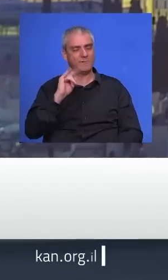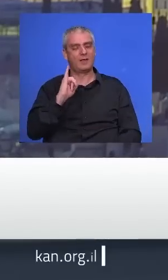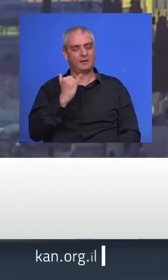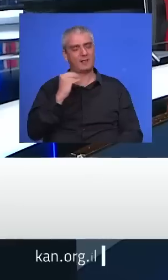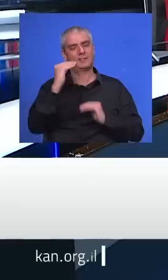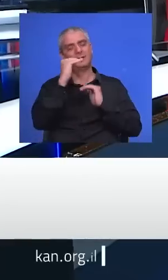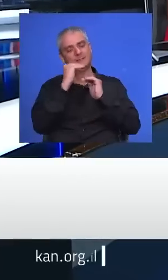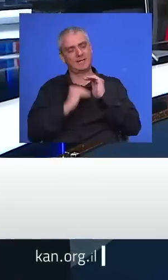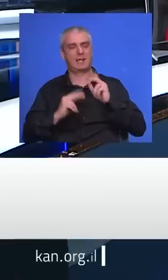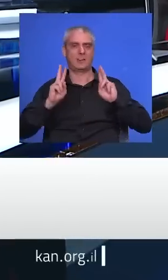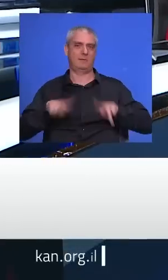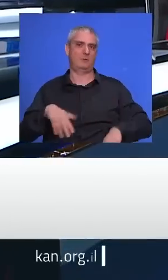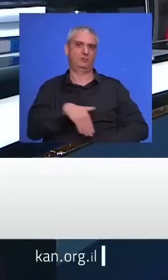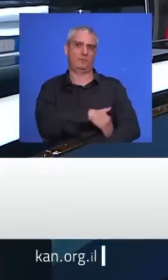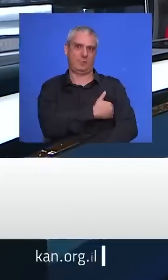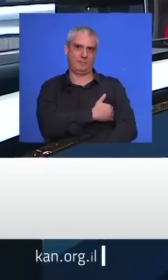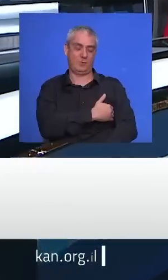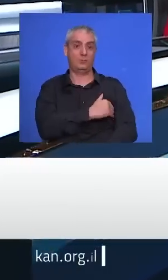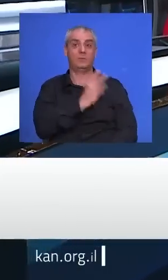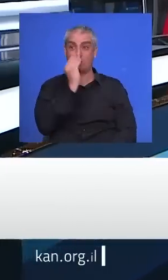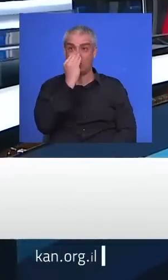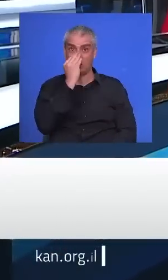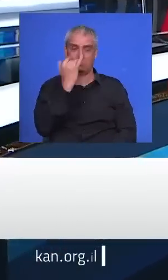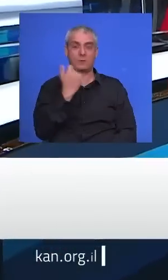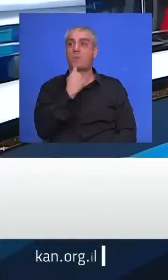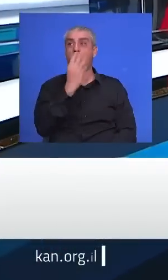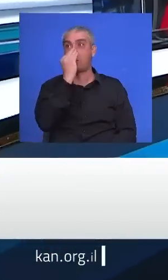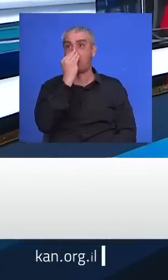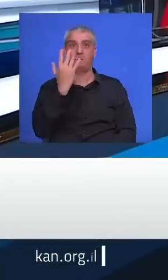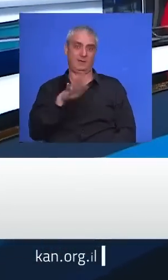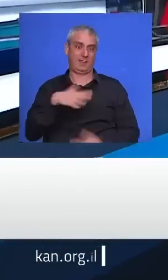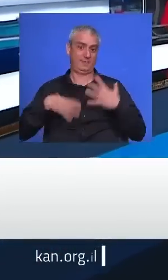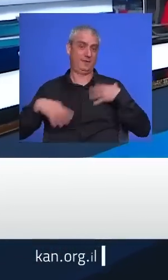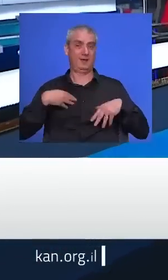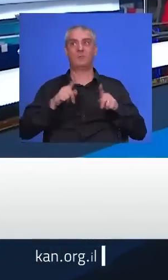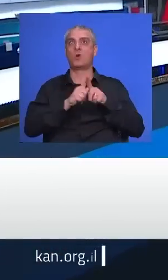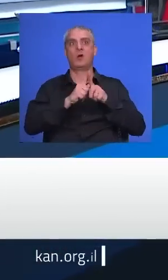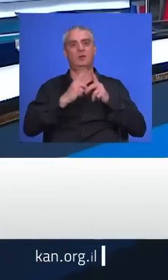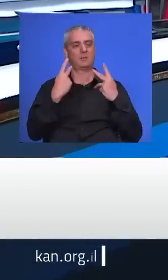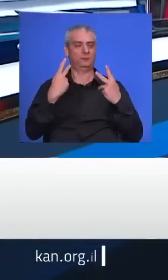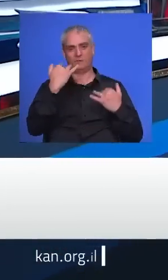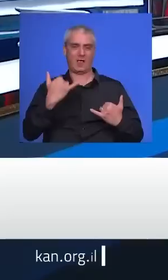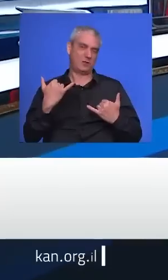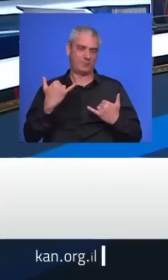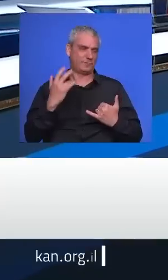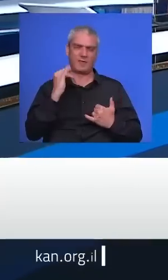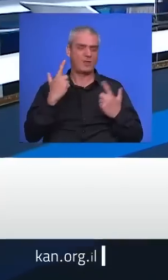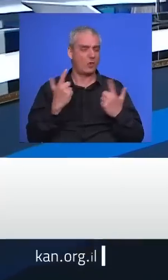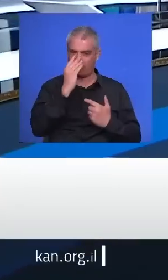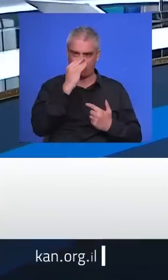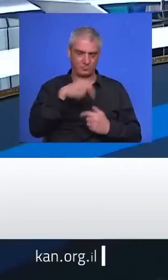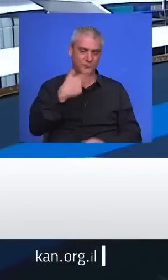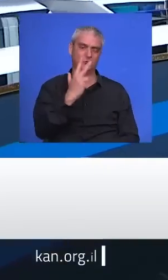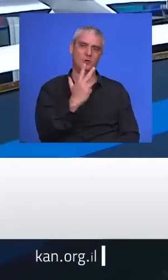ירידה ניכרת בטמפרטורות. ופורים, את יודעת, כולם אומרים פורים, כי היום הילדים התחפשו, זה כאילו נחשב היום מבחינתנו, אבל חוגגים את פורים ביום